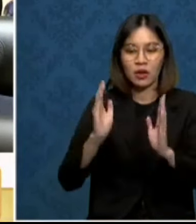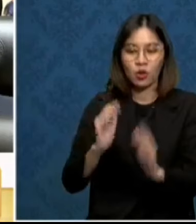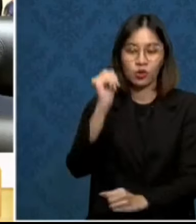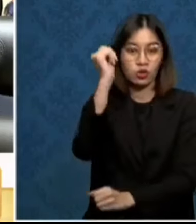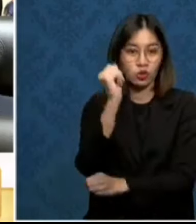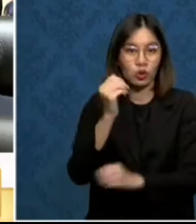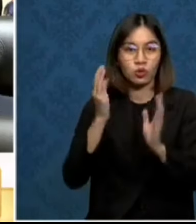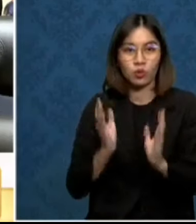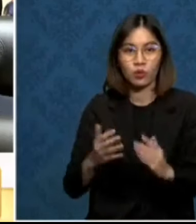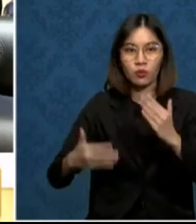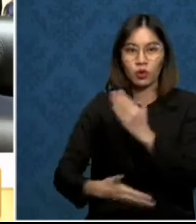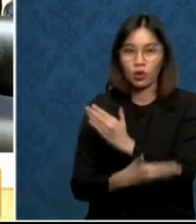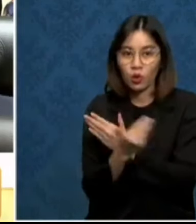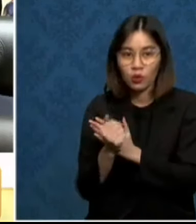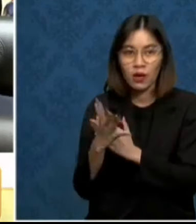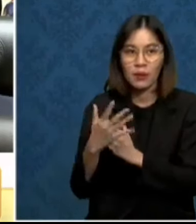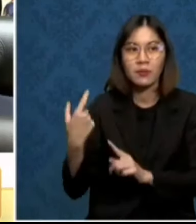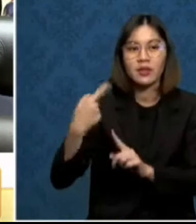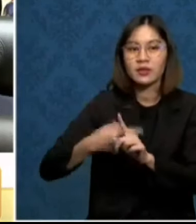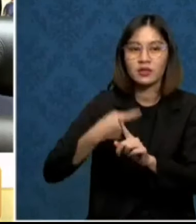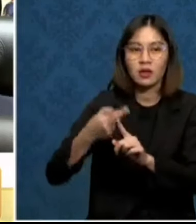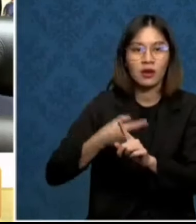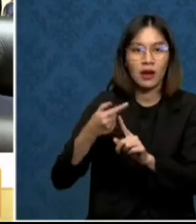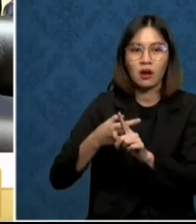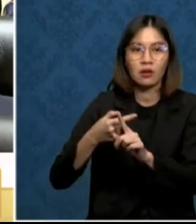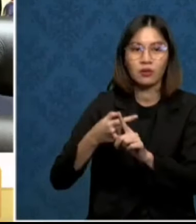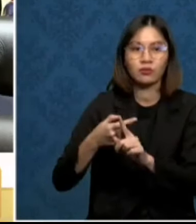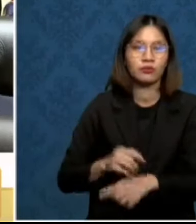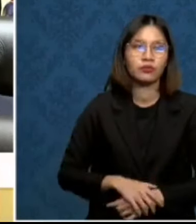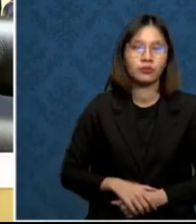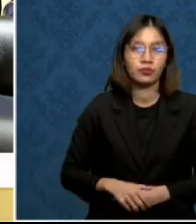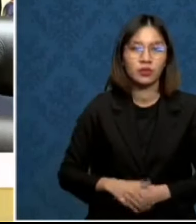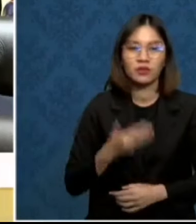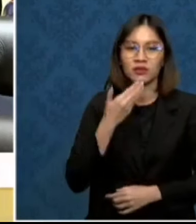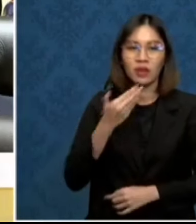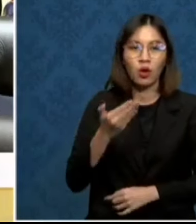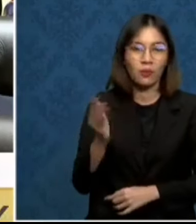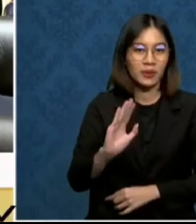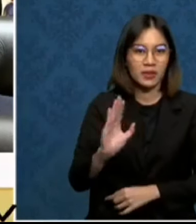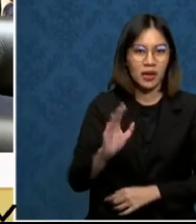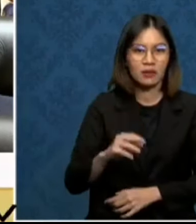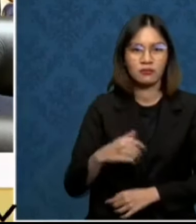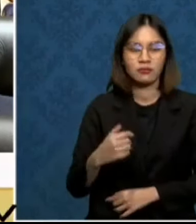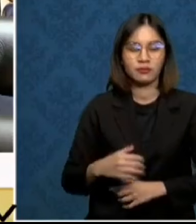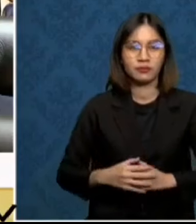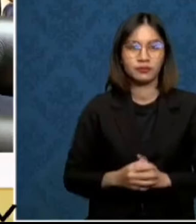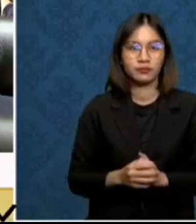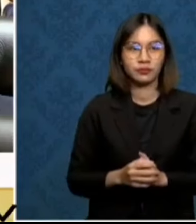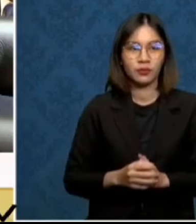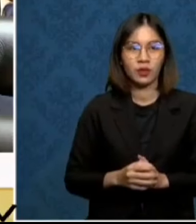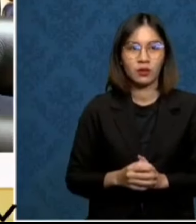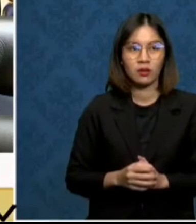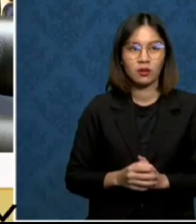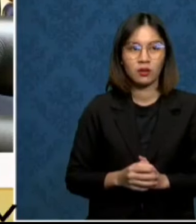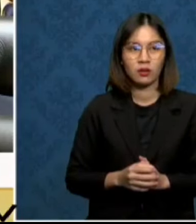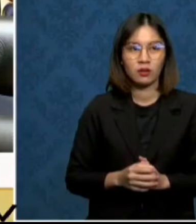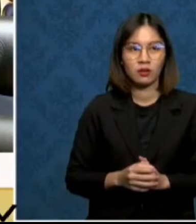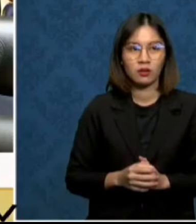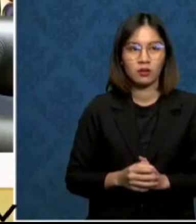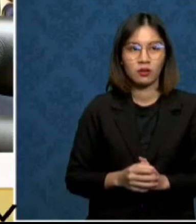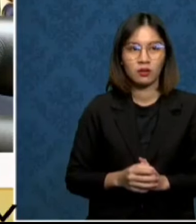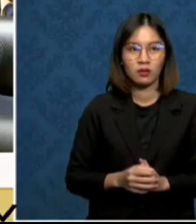บางชั่วคราวเฉพาะกิจเท่านั้นแม้มันอาจจะเป็นทางรอดของ